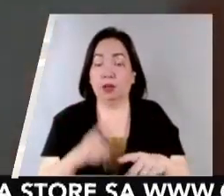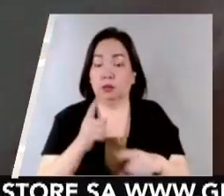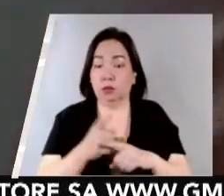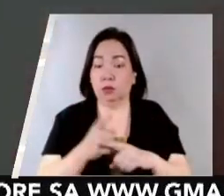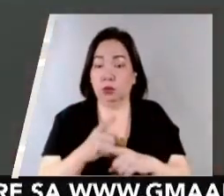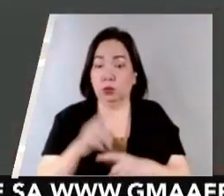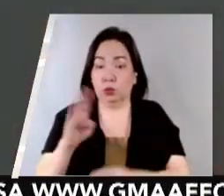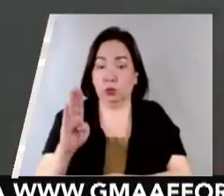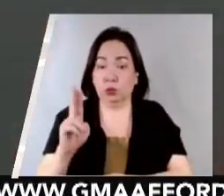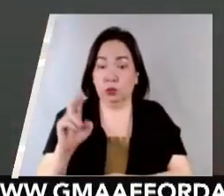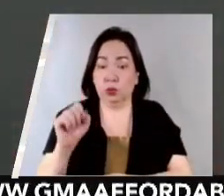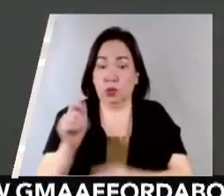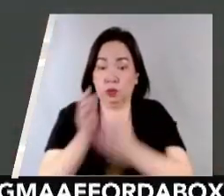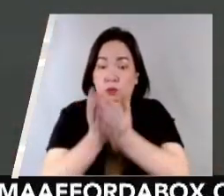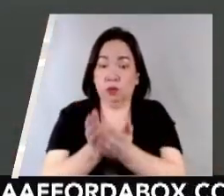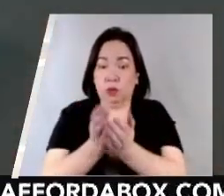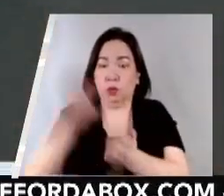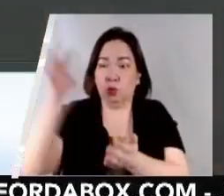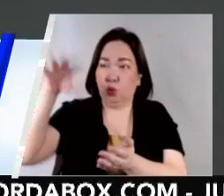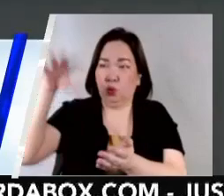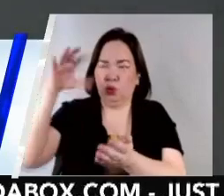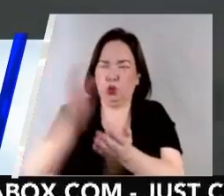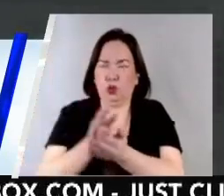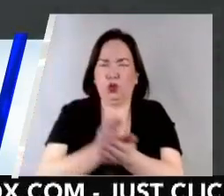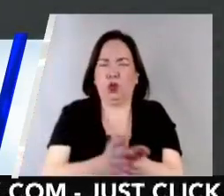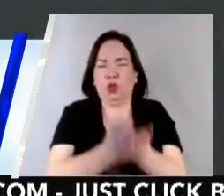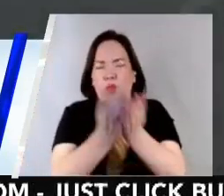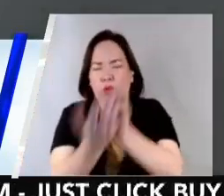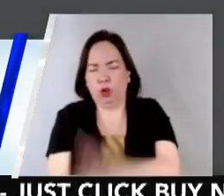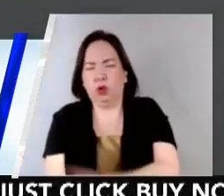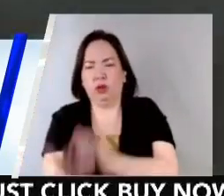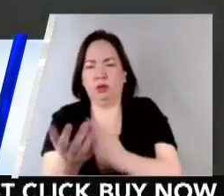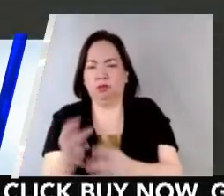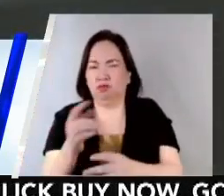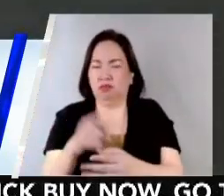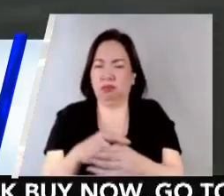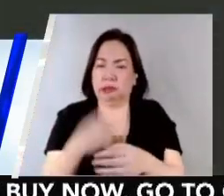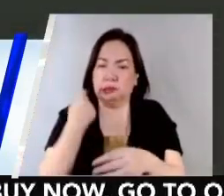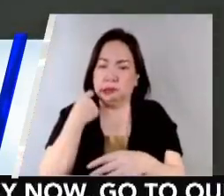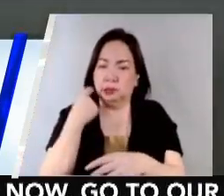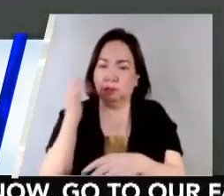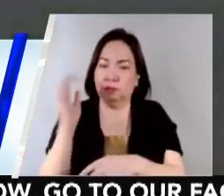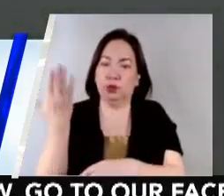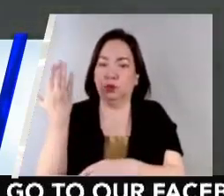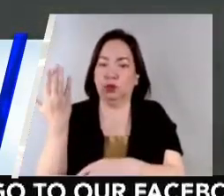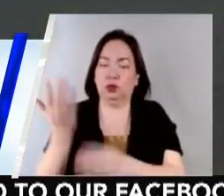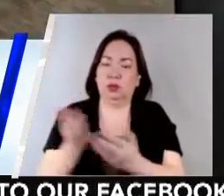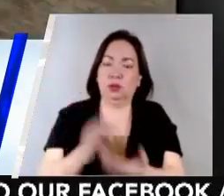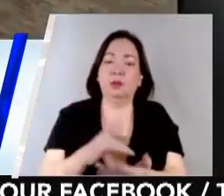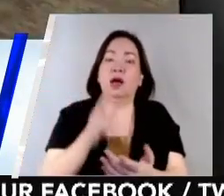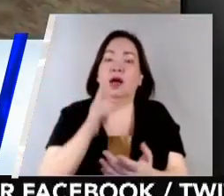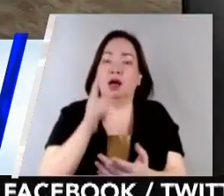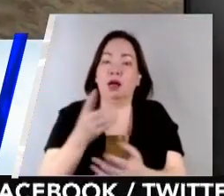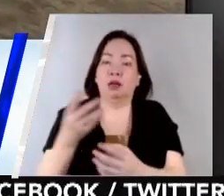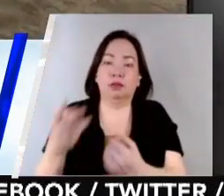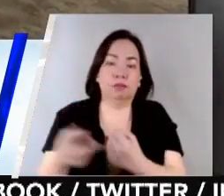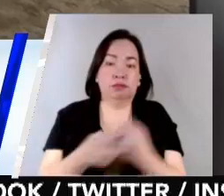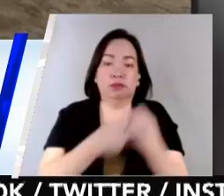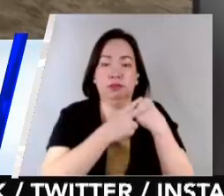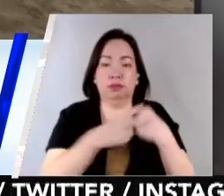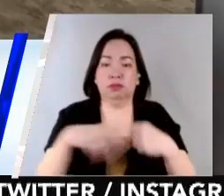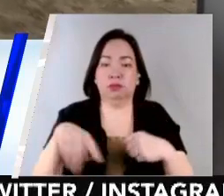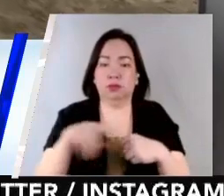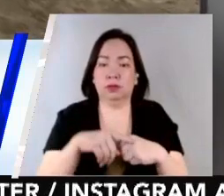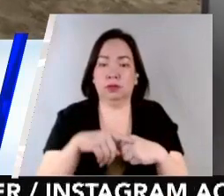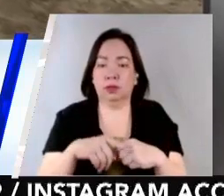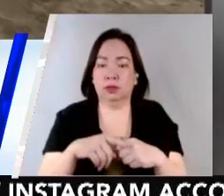raw ang bangka matapos hampasin ng malaking alon at malakas na hangin kanina umaga. Agad nasagip na isang mangingisda ang limang sakay nito,